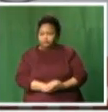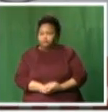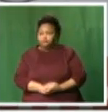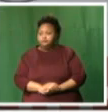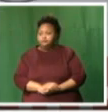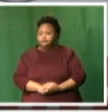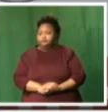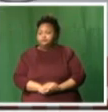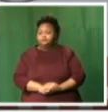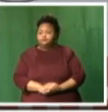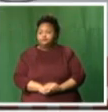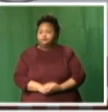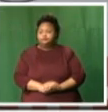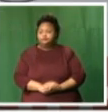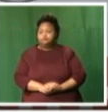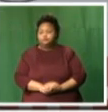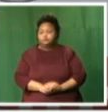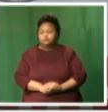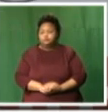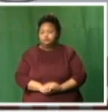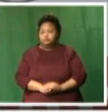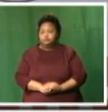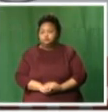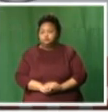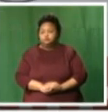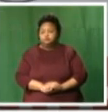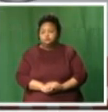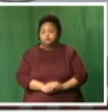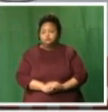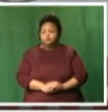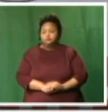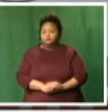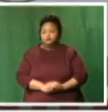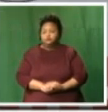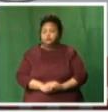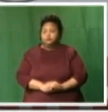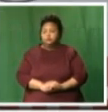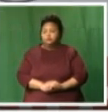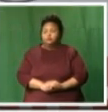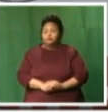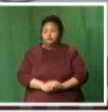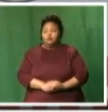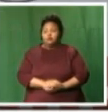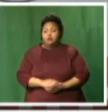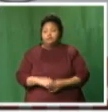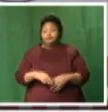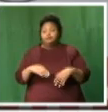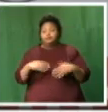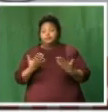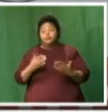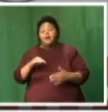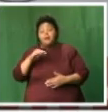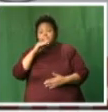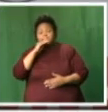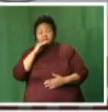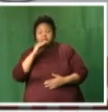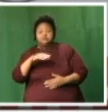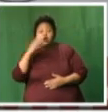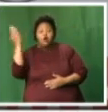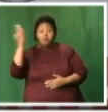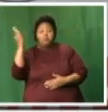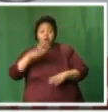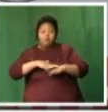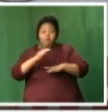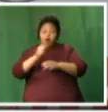kwekuthi sithi nasihleli nabo sicela bathi ukuthi sicela nje letimo tinjani futhi senda njani futhi